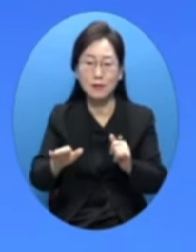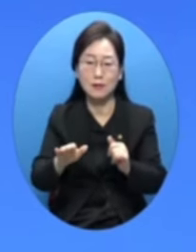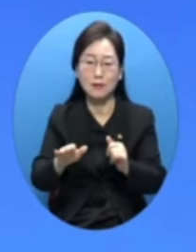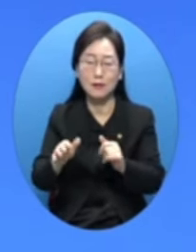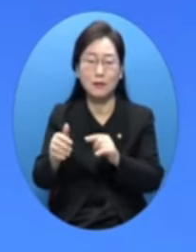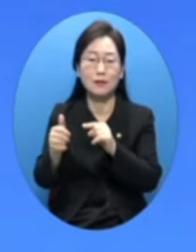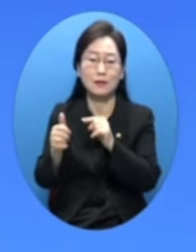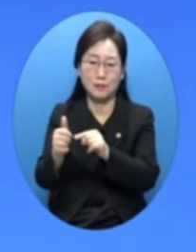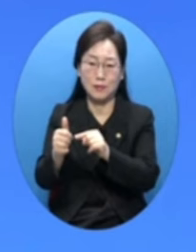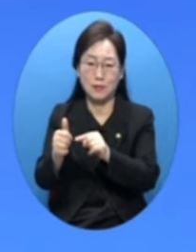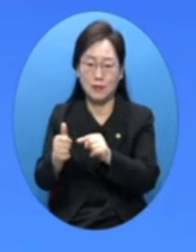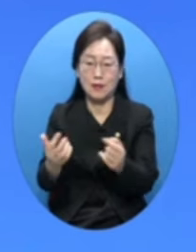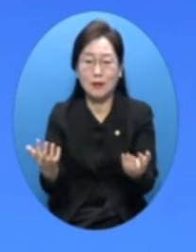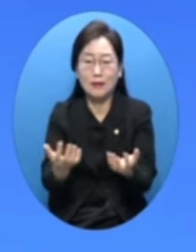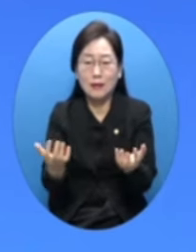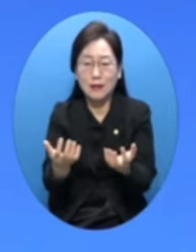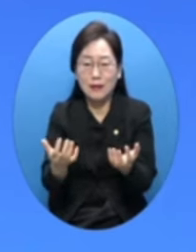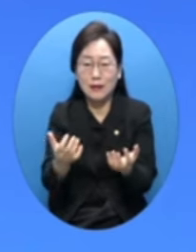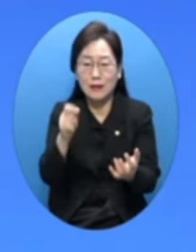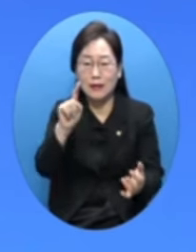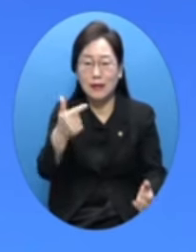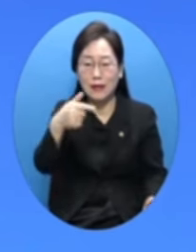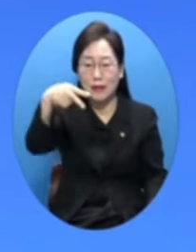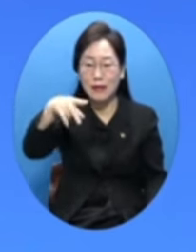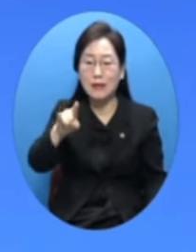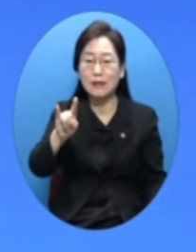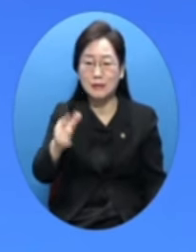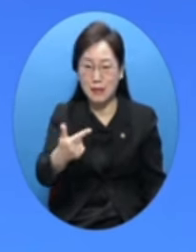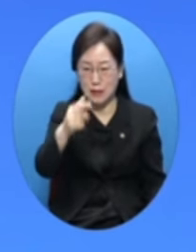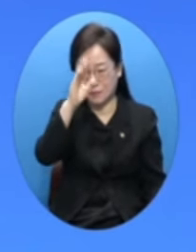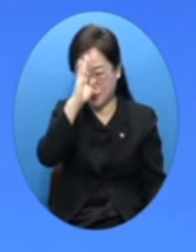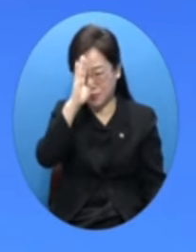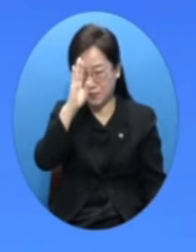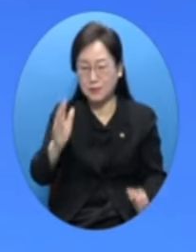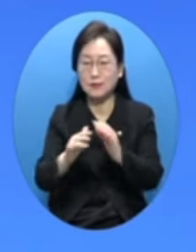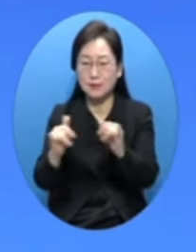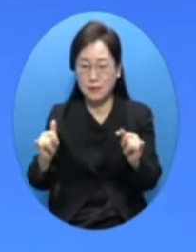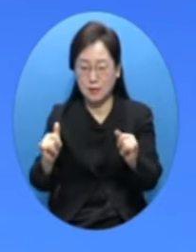그는 나병, 한센병 환자였습니다. 온몸이